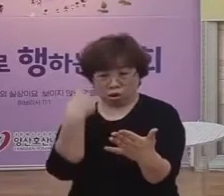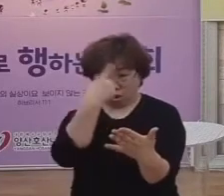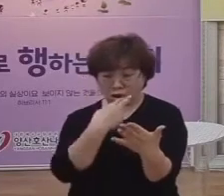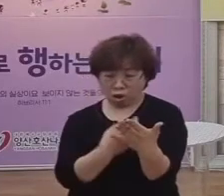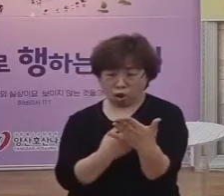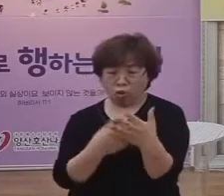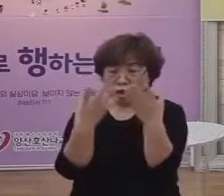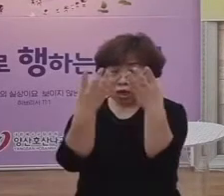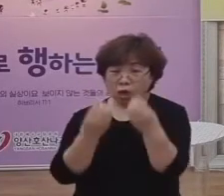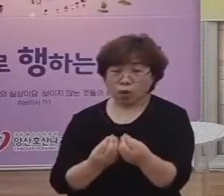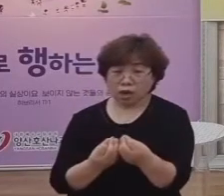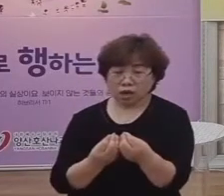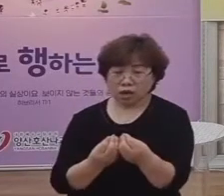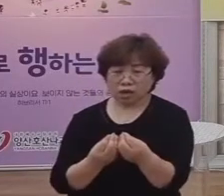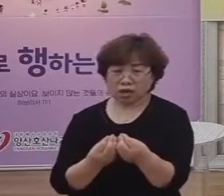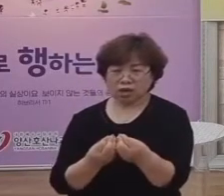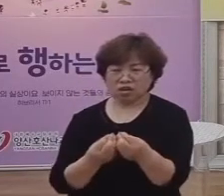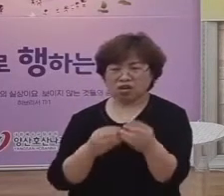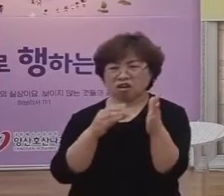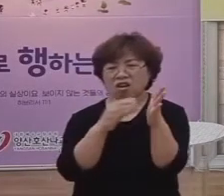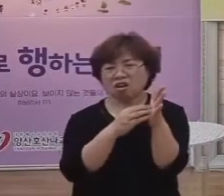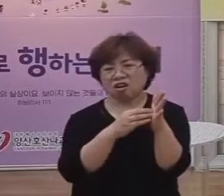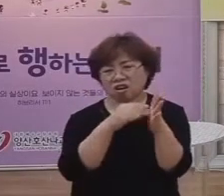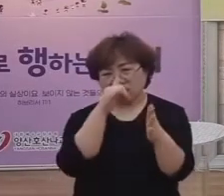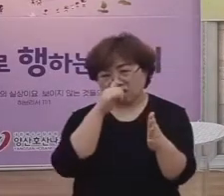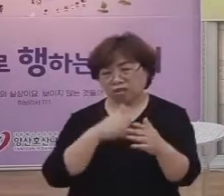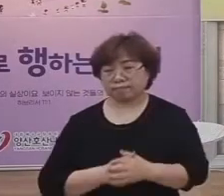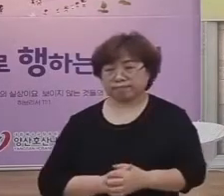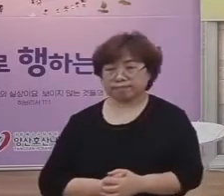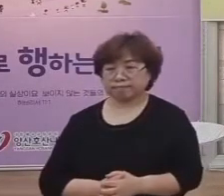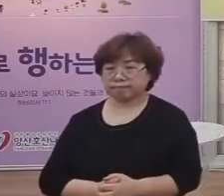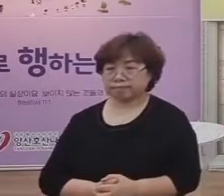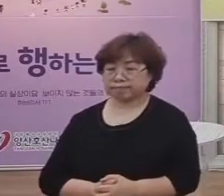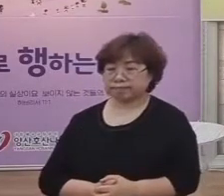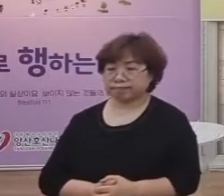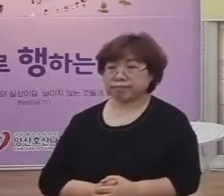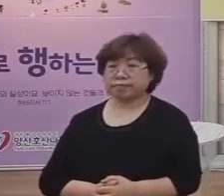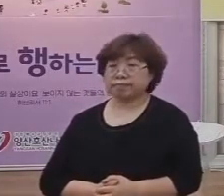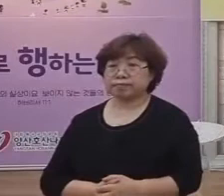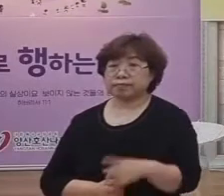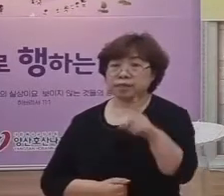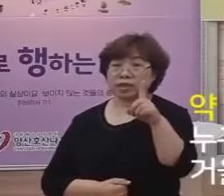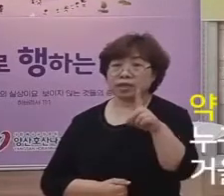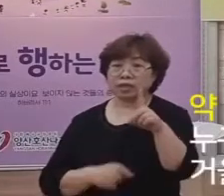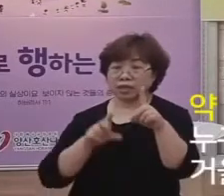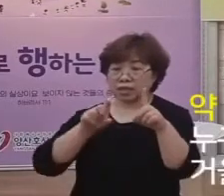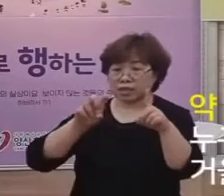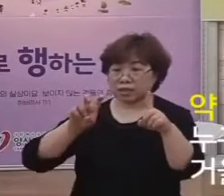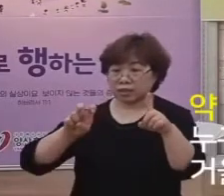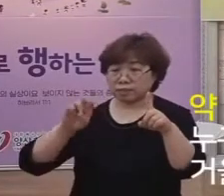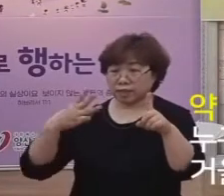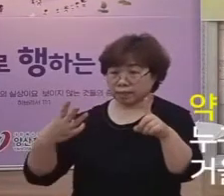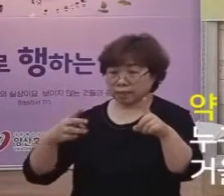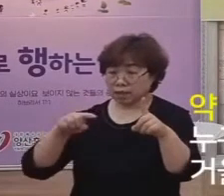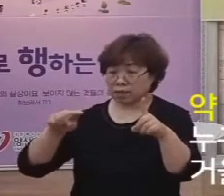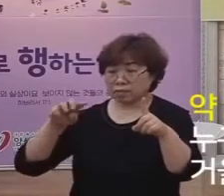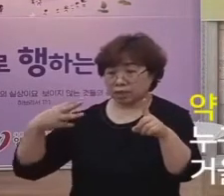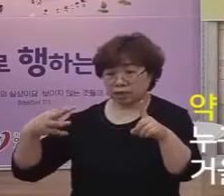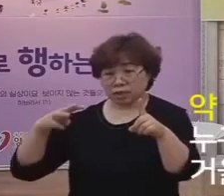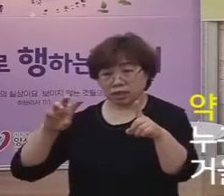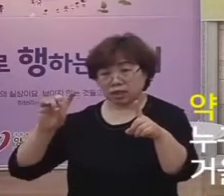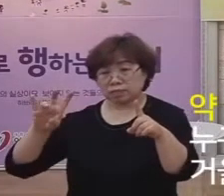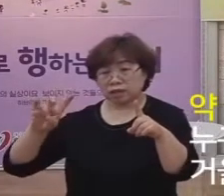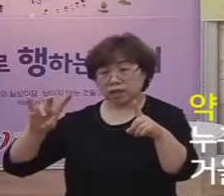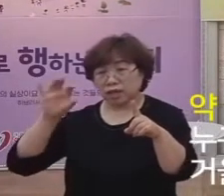거울 예화를 오늘 딱 이렇게 증거로 이렇게 보여주고 있습니다. 23절, 24절 한번 보세요. 이